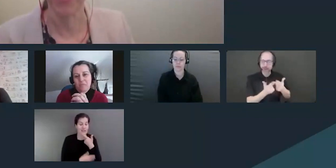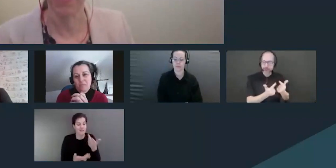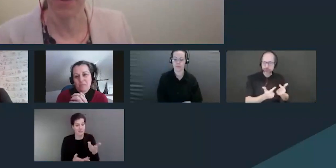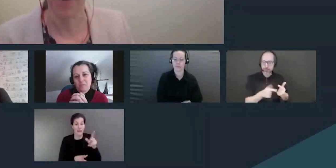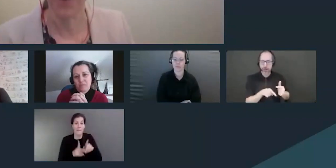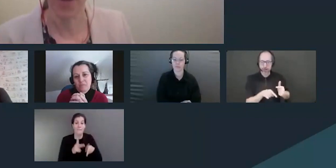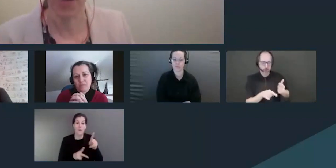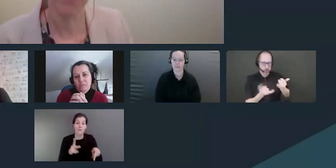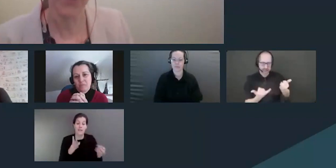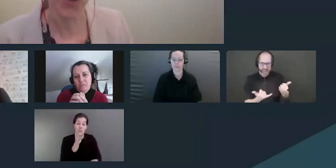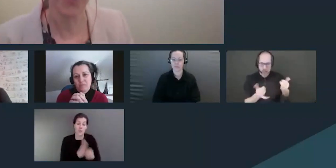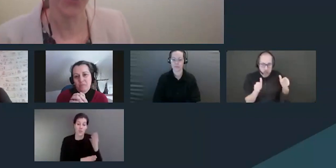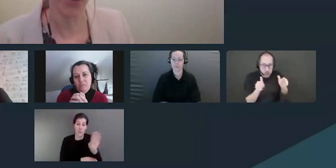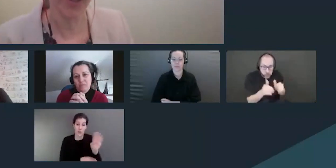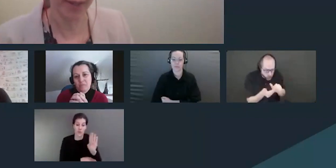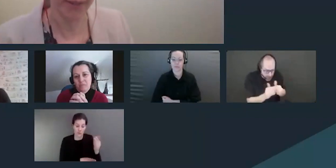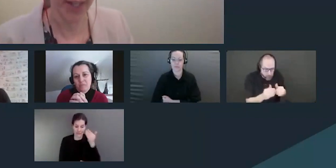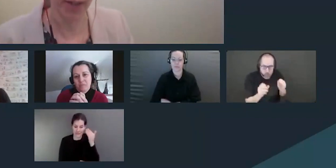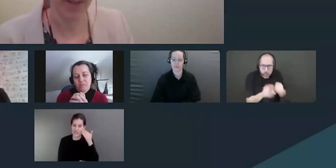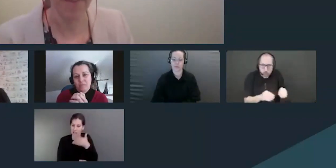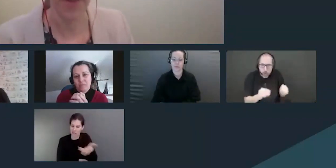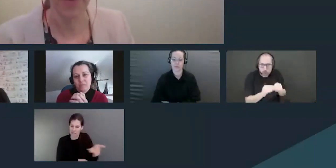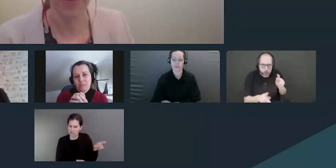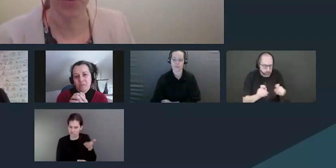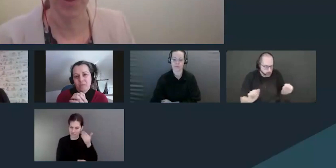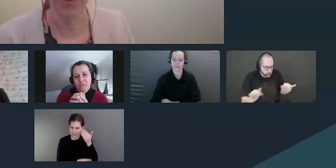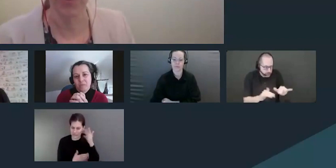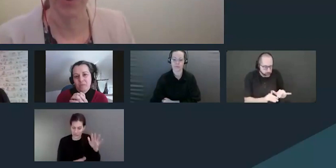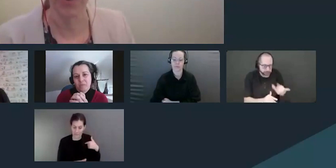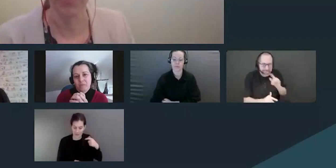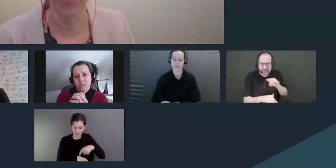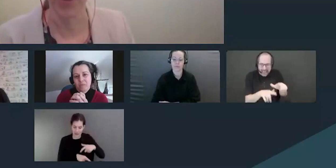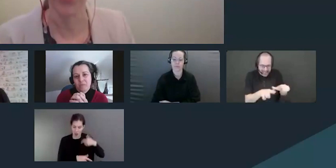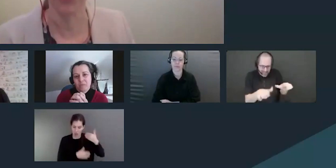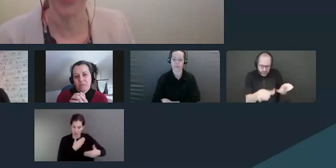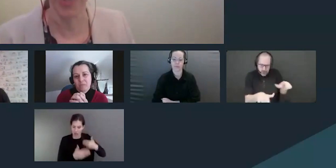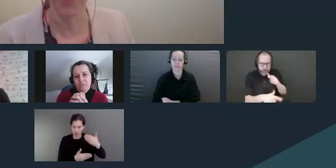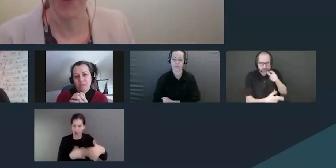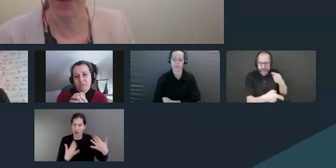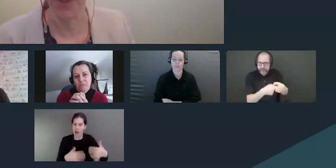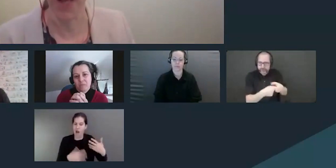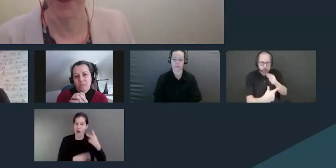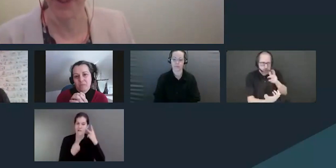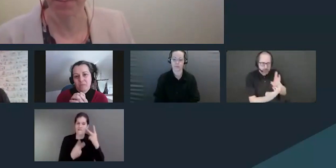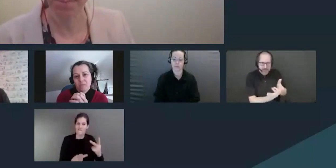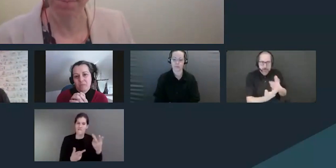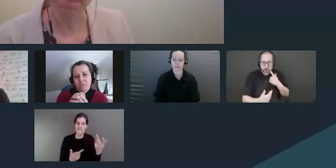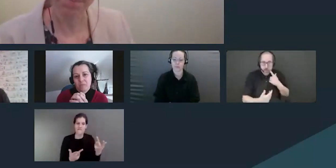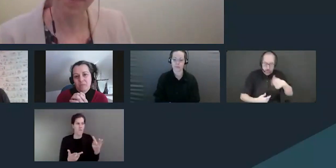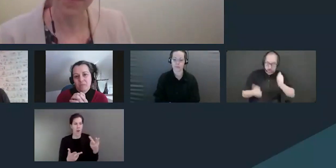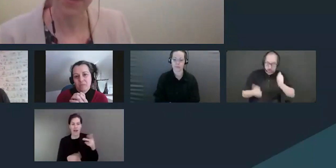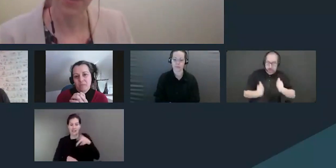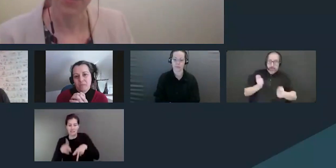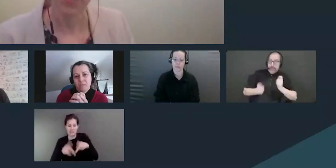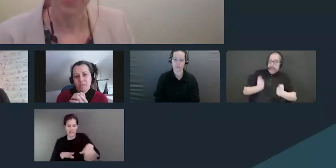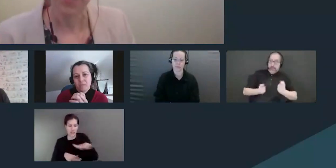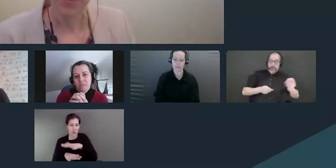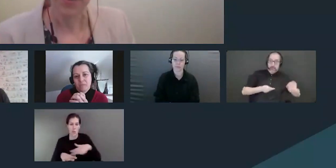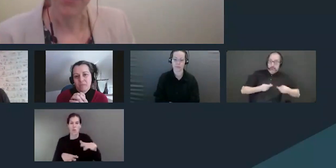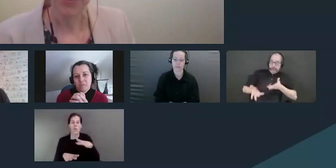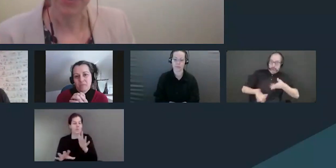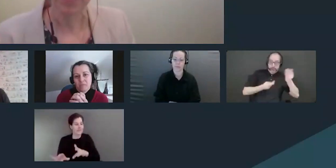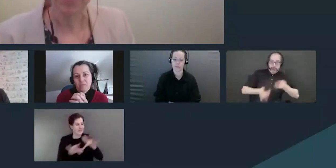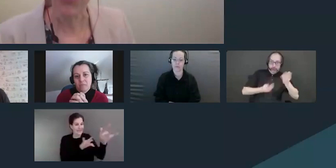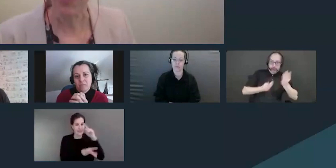il y a beaucoup plus de talents qui s'ajoutent à la communauté ici. Et donc, les